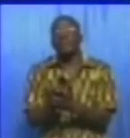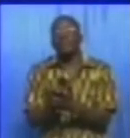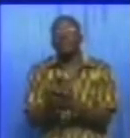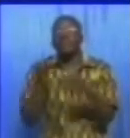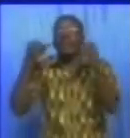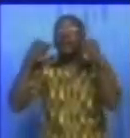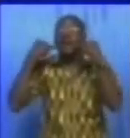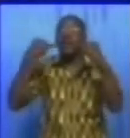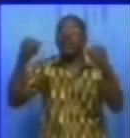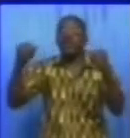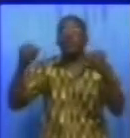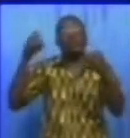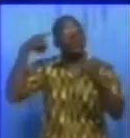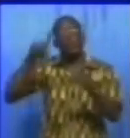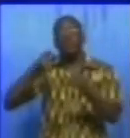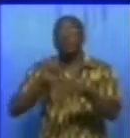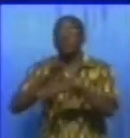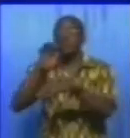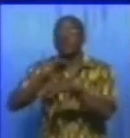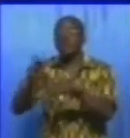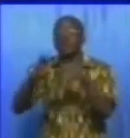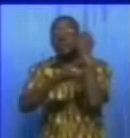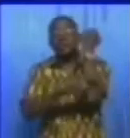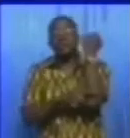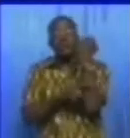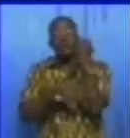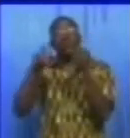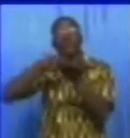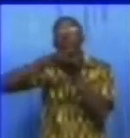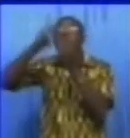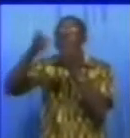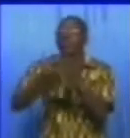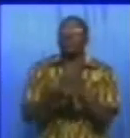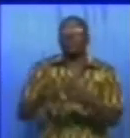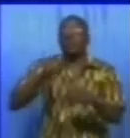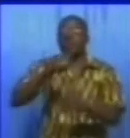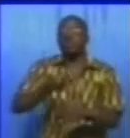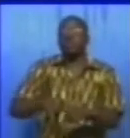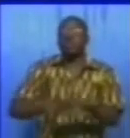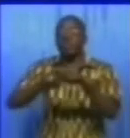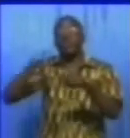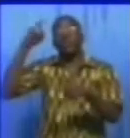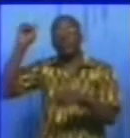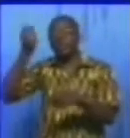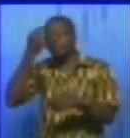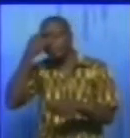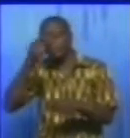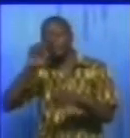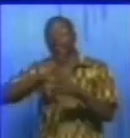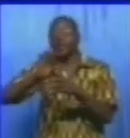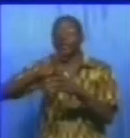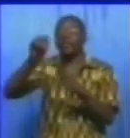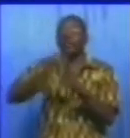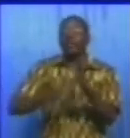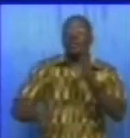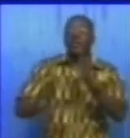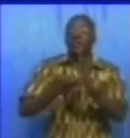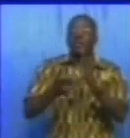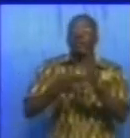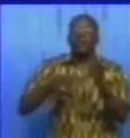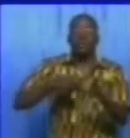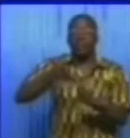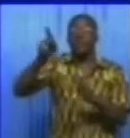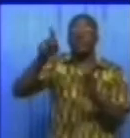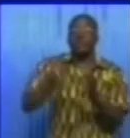Informer les exécutifs des conseils régionaux de l'existence du programme d'appui à la politique sectorielle d'enseignement et de formation technique et